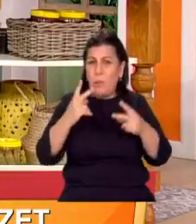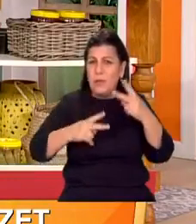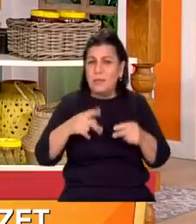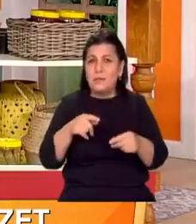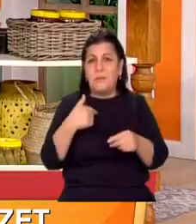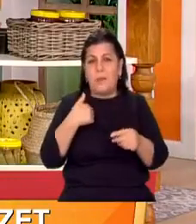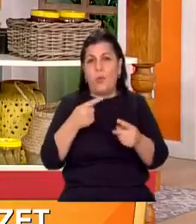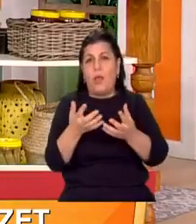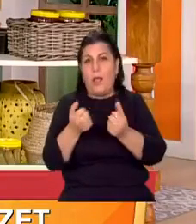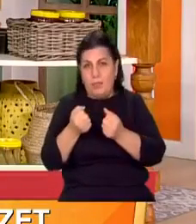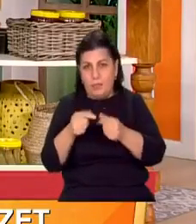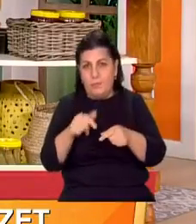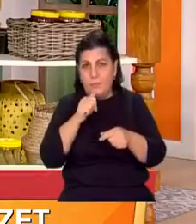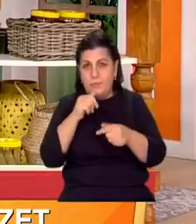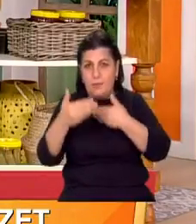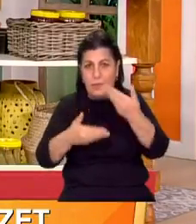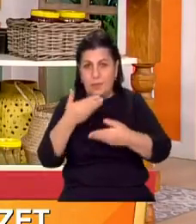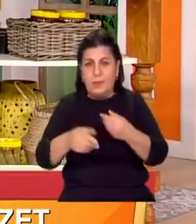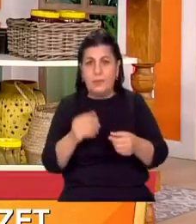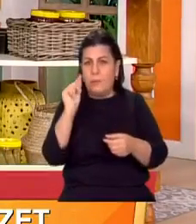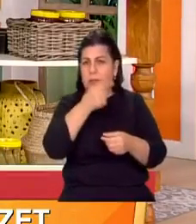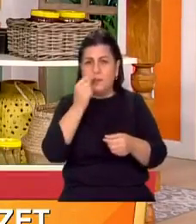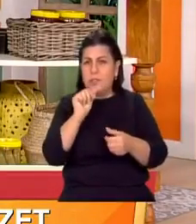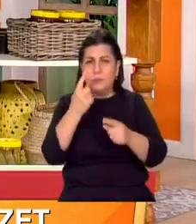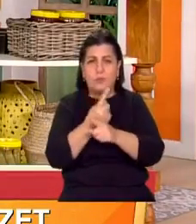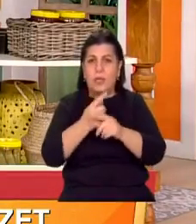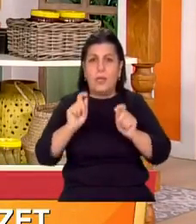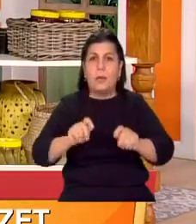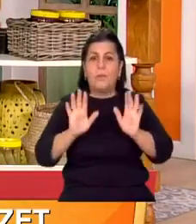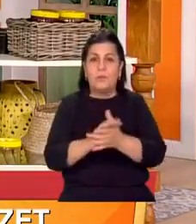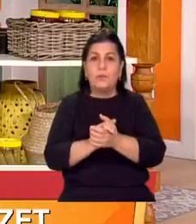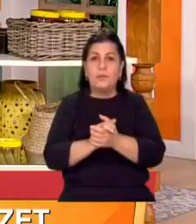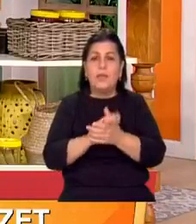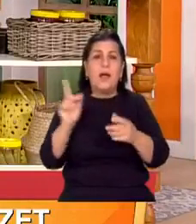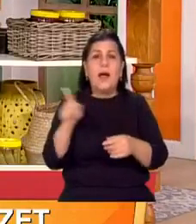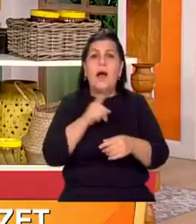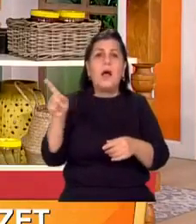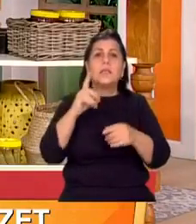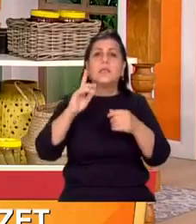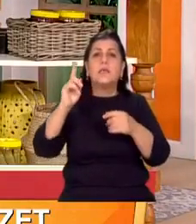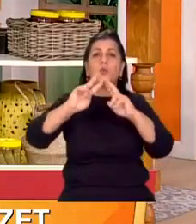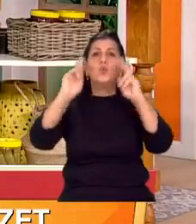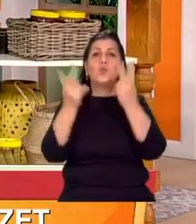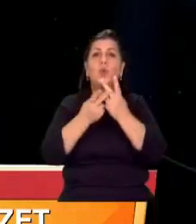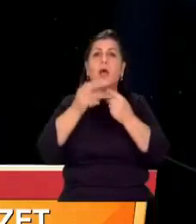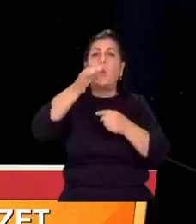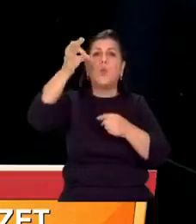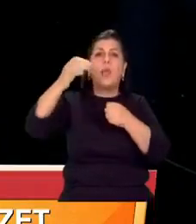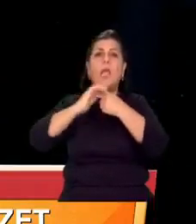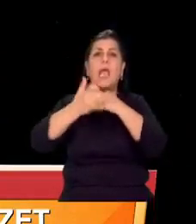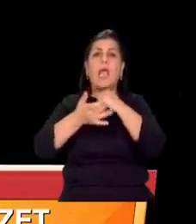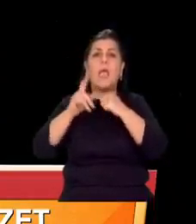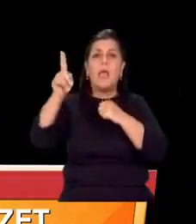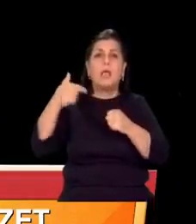Ben bunu aldım çok basit Hiçbir şey yapmıyorum daha yakın ya da hangi mutfaktan daha